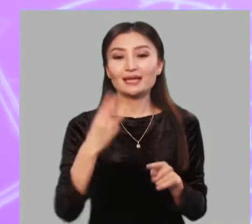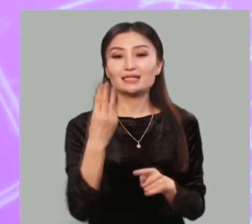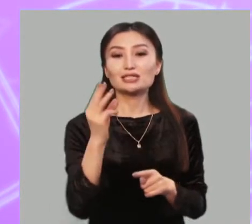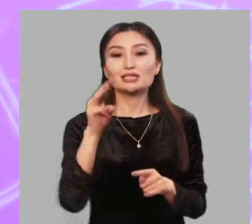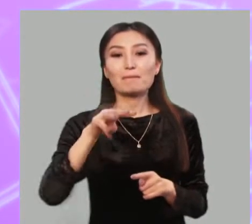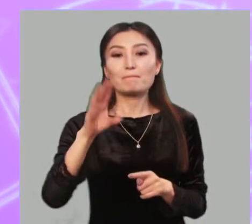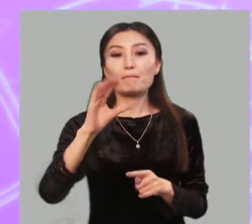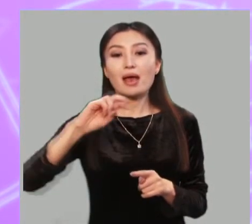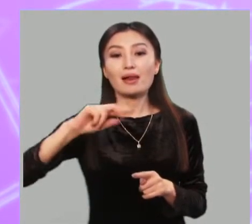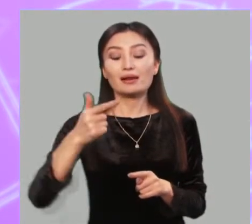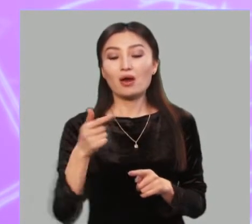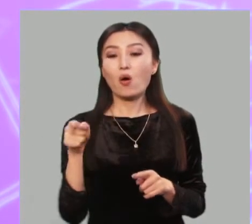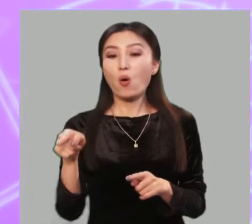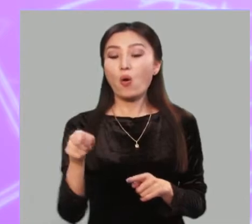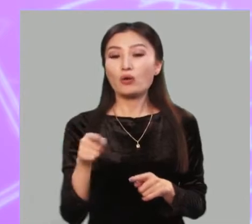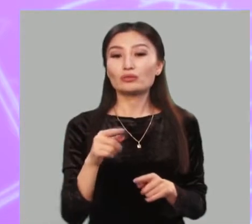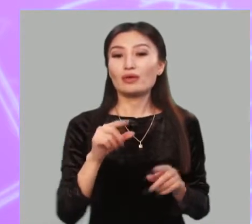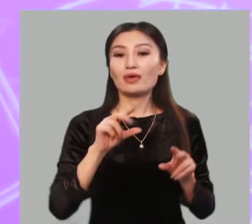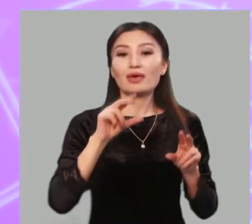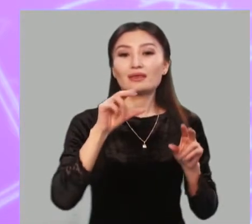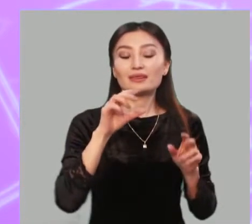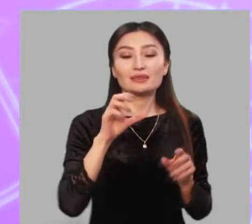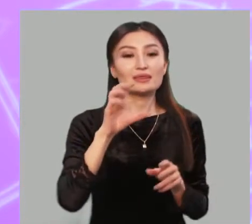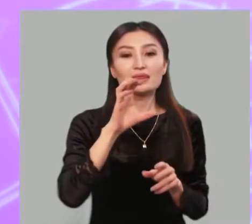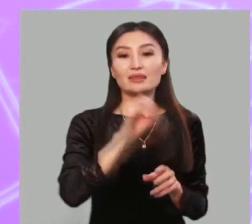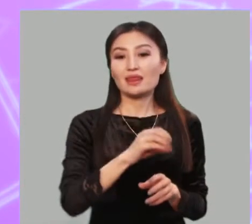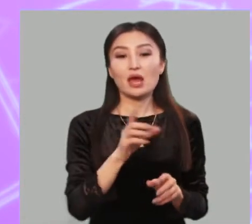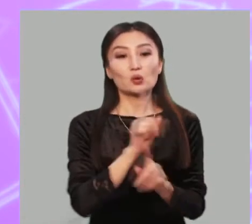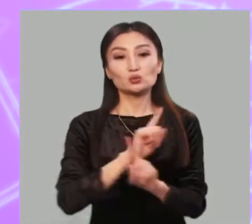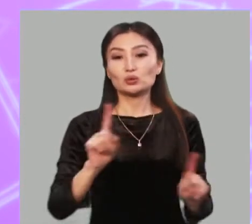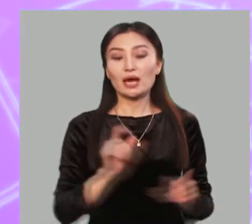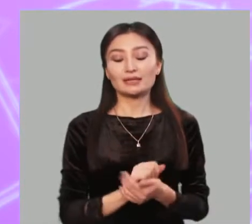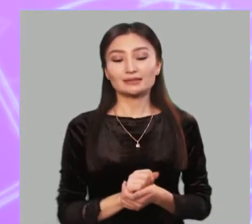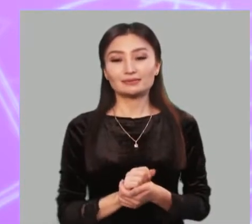шмель. Он лосят не кусает».